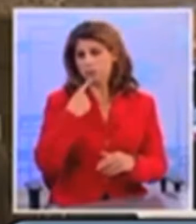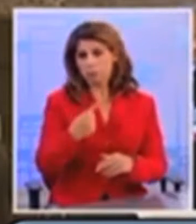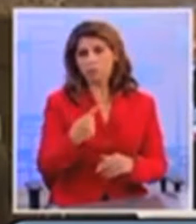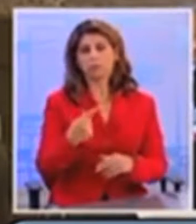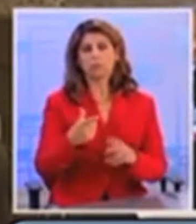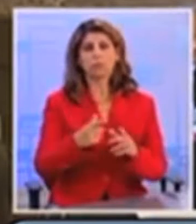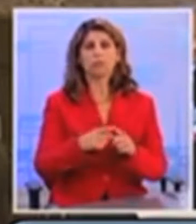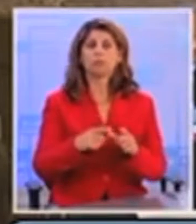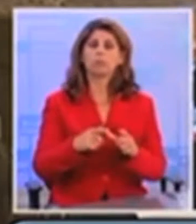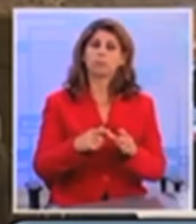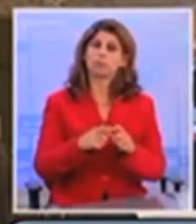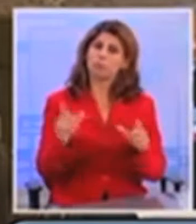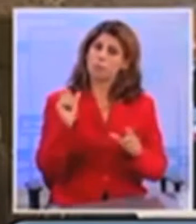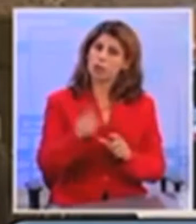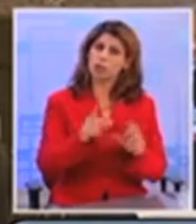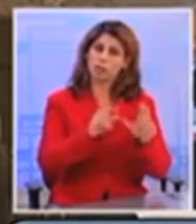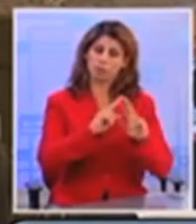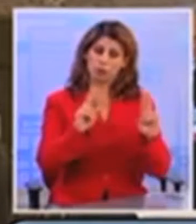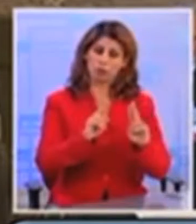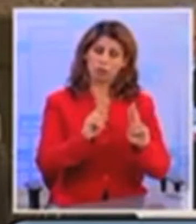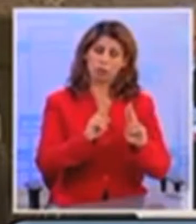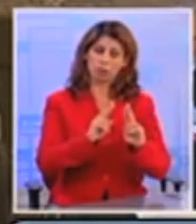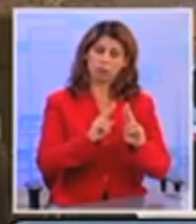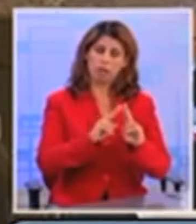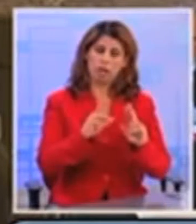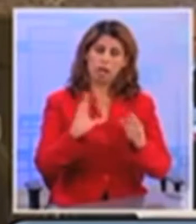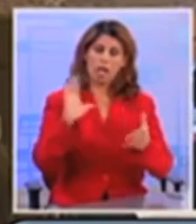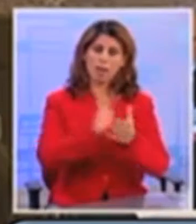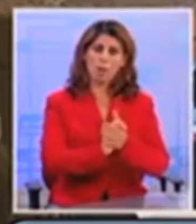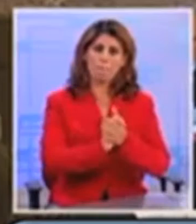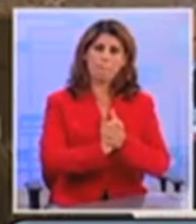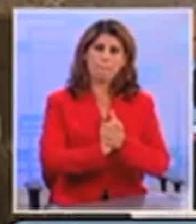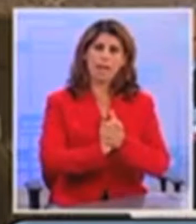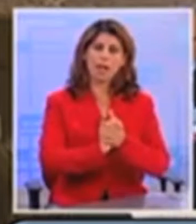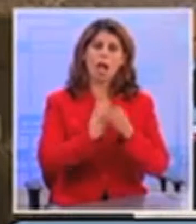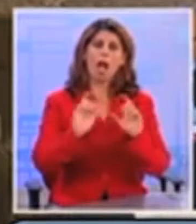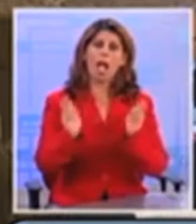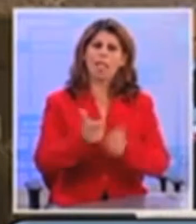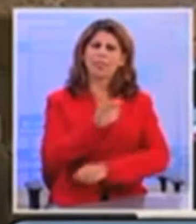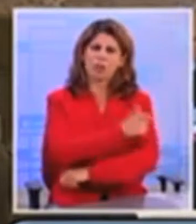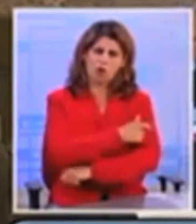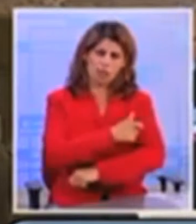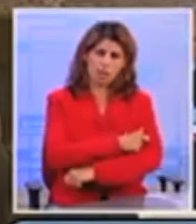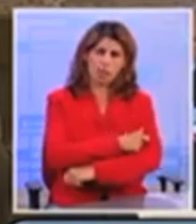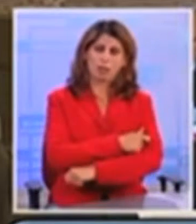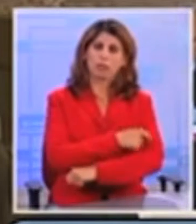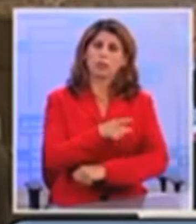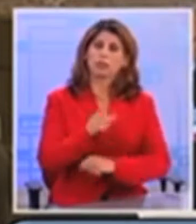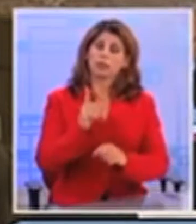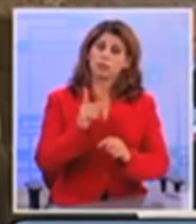particulier par l'agence spécialisée des Nations Unies qui s'appelle la Conférence des Nations Unies sur le commerce et le développement,